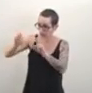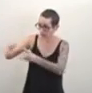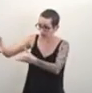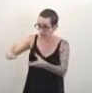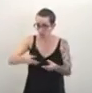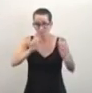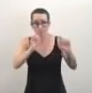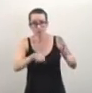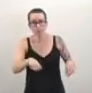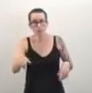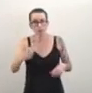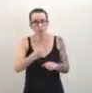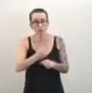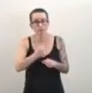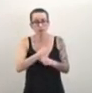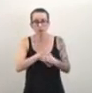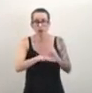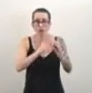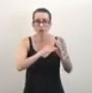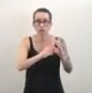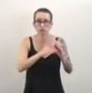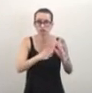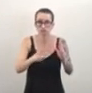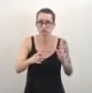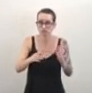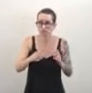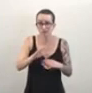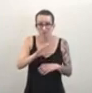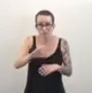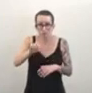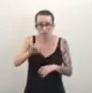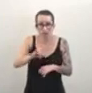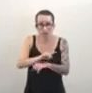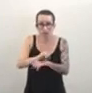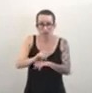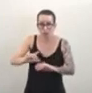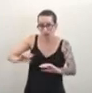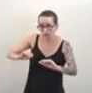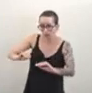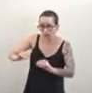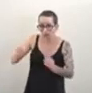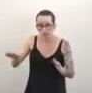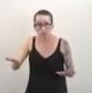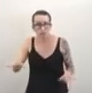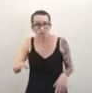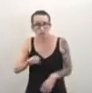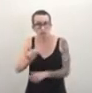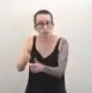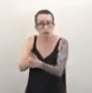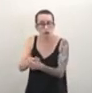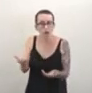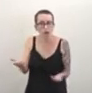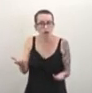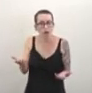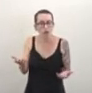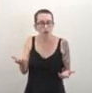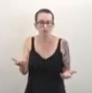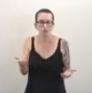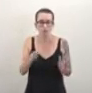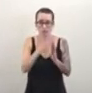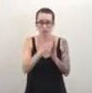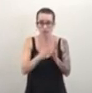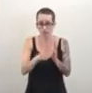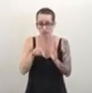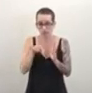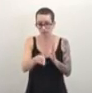qui viendront dans les crèches avec seulement 120 heures de tutorat. Donc ce décret, il